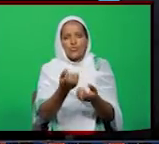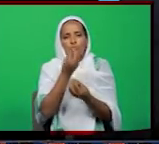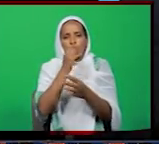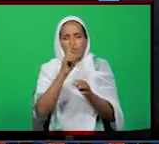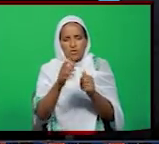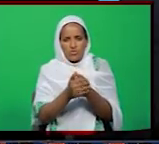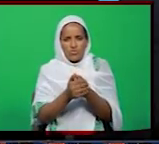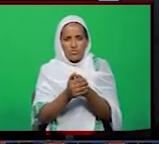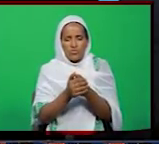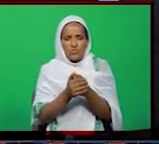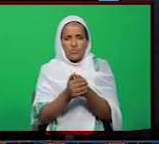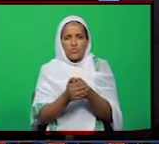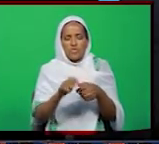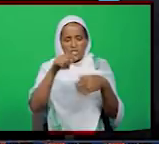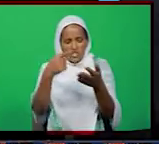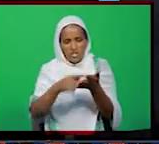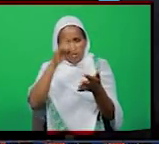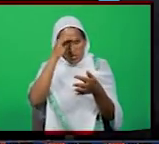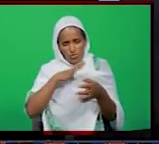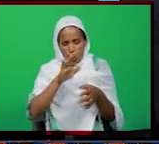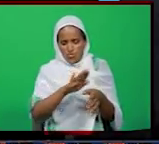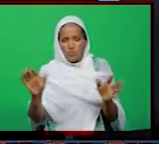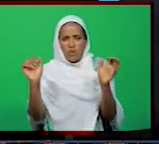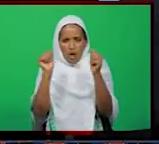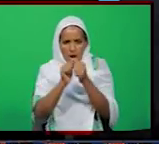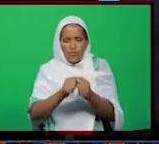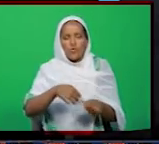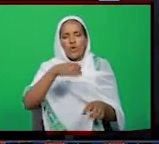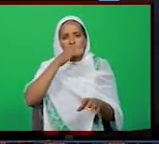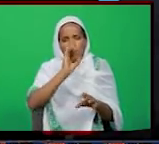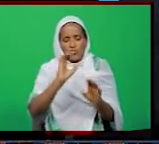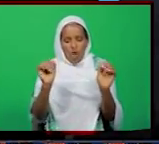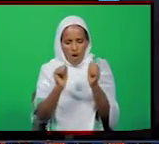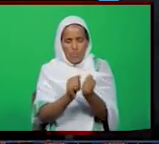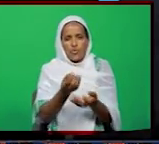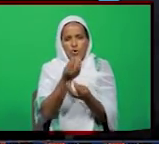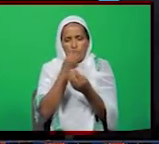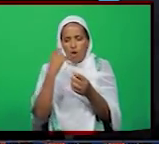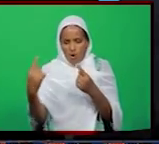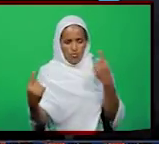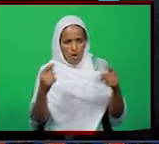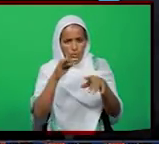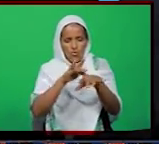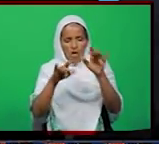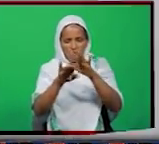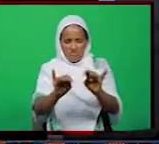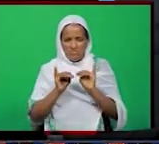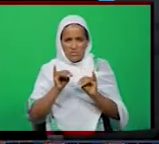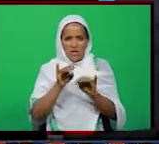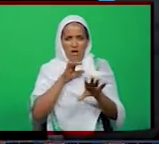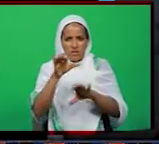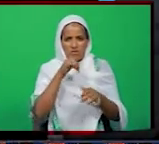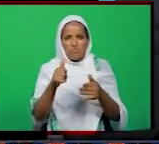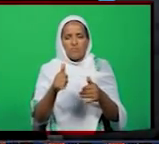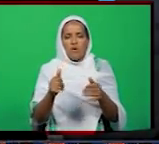ነው። ስለዚህ የሰው ልጆች አብረው ከጠጡ ከበሉ አንዱ ባንዱ ላይ አይጨክንም።